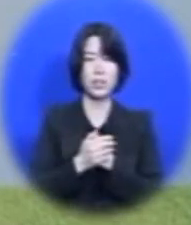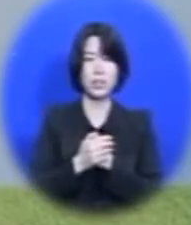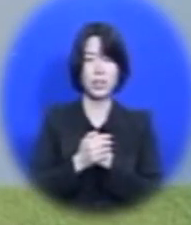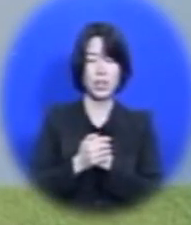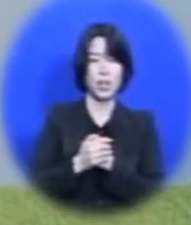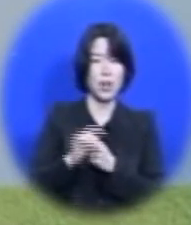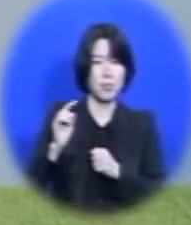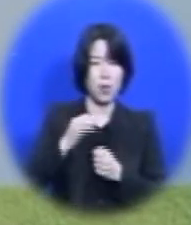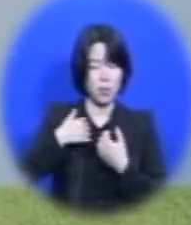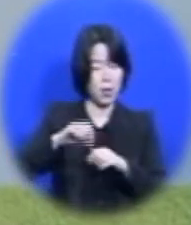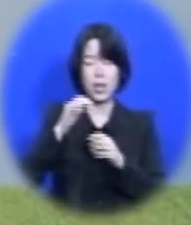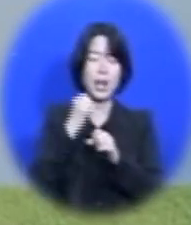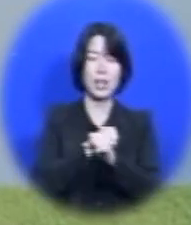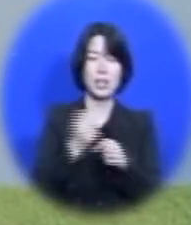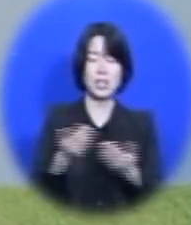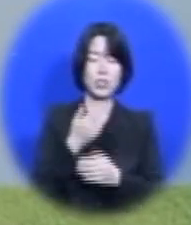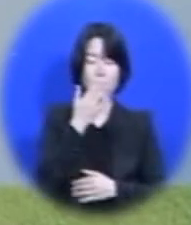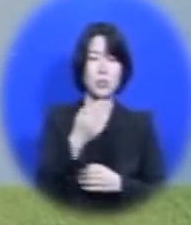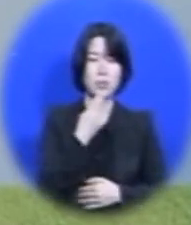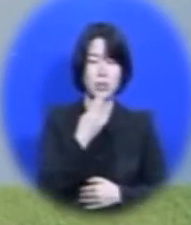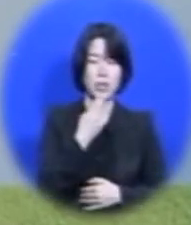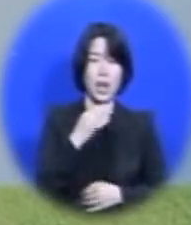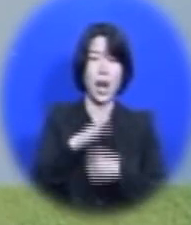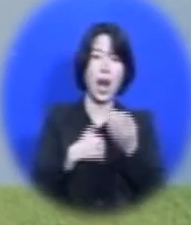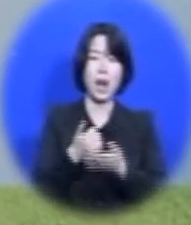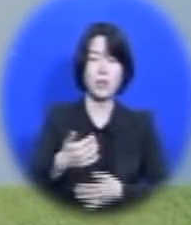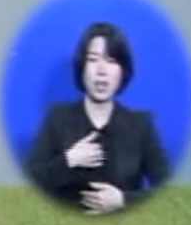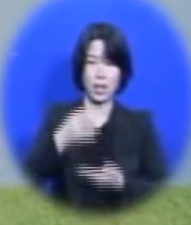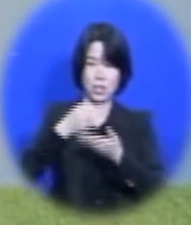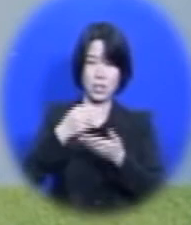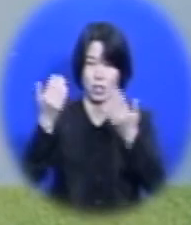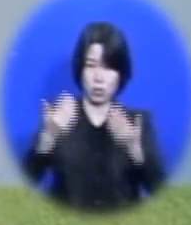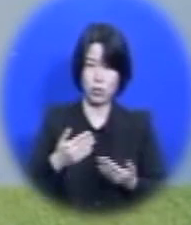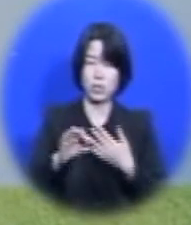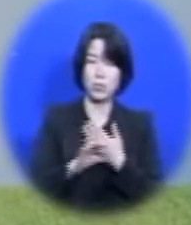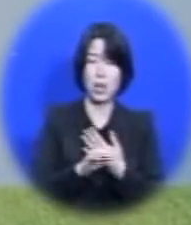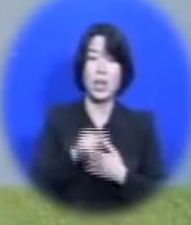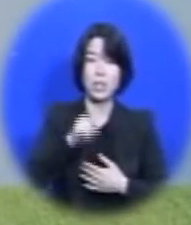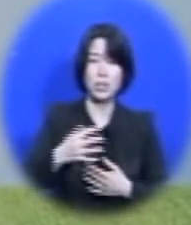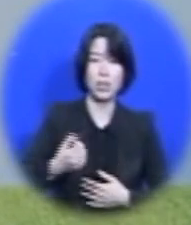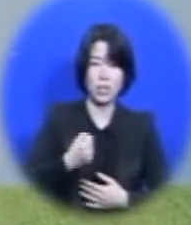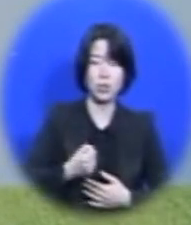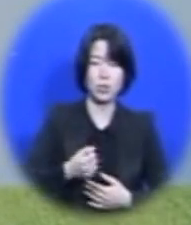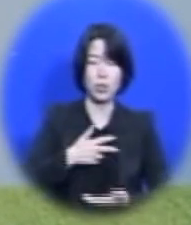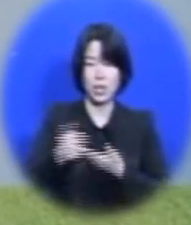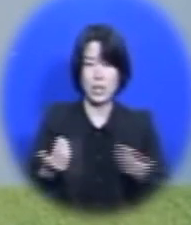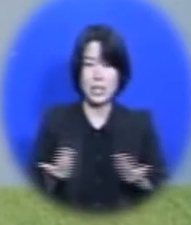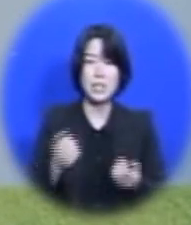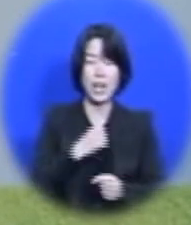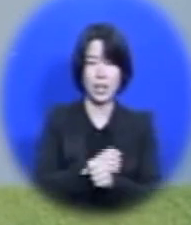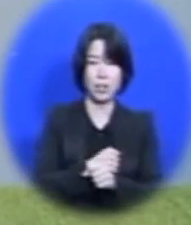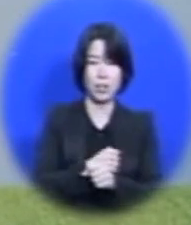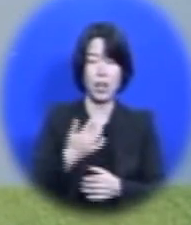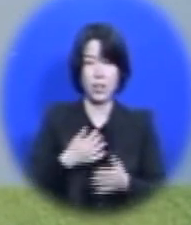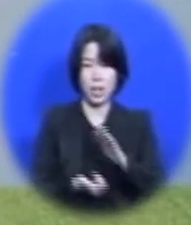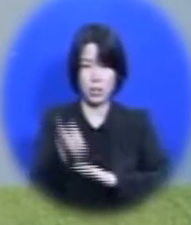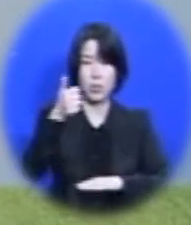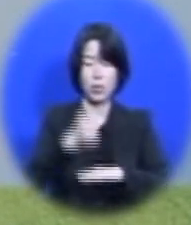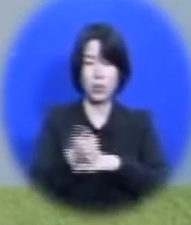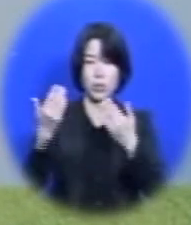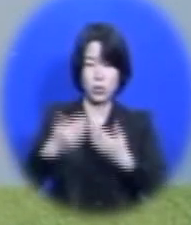게 없습니다. 하나님이 내게 재산을 주시면 재산으로 주의 일을 하라는 것이고 하나님이 나에게 성공하게 하시면